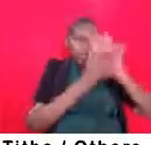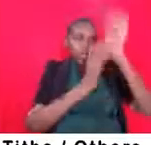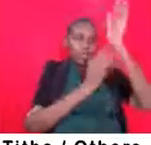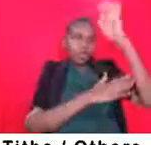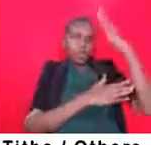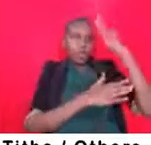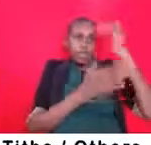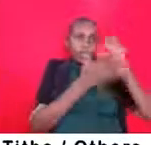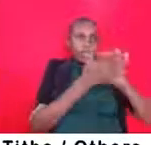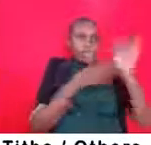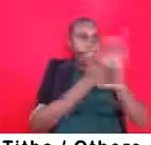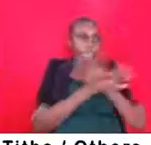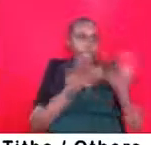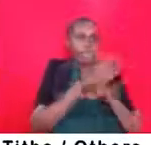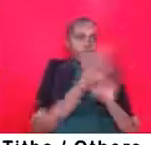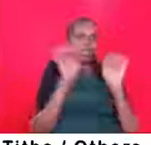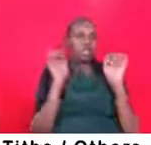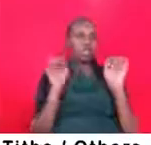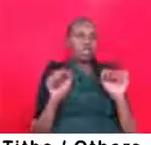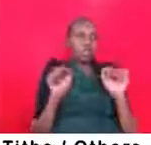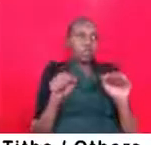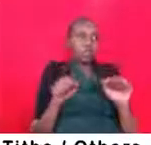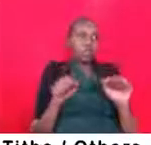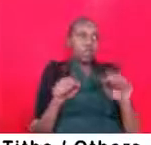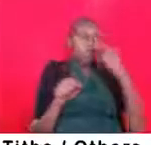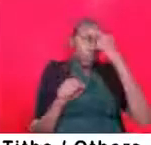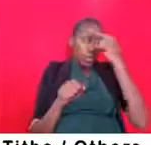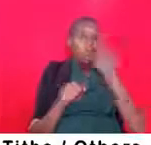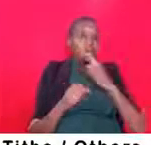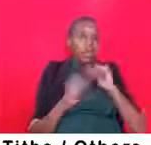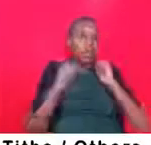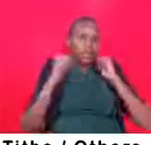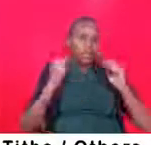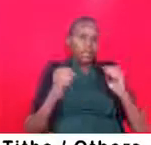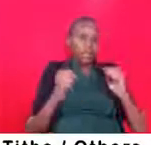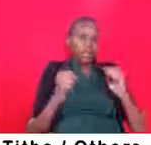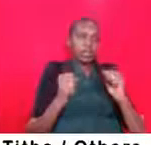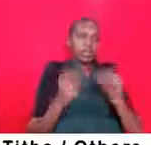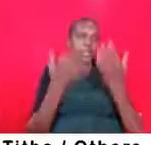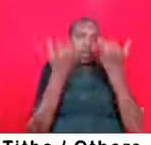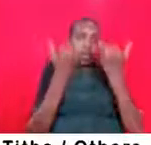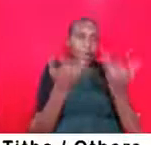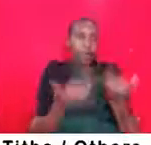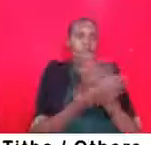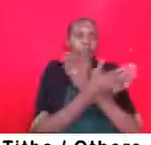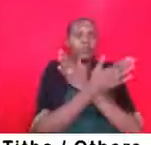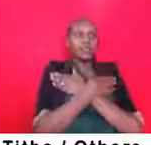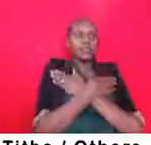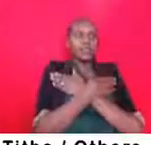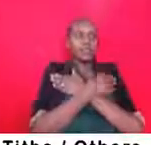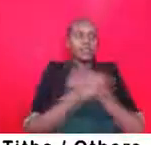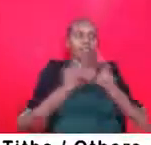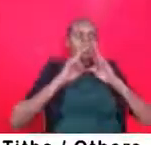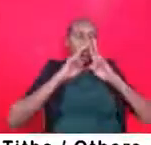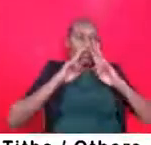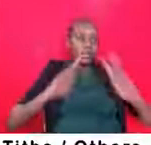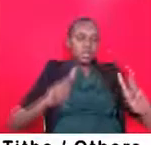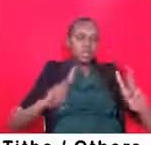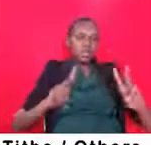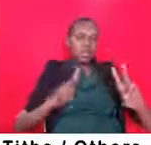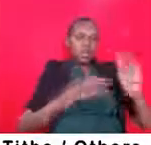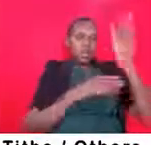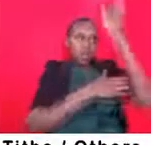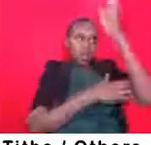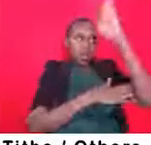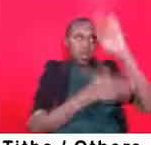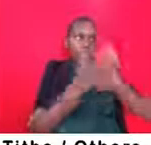tuwajua ya kwamba yote yatawezekana kwa sababu wewe ni Mungu mkuu. Na sasa wapendwa, amani ya